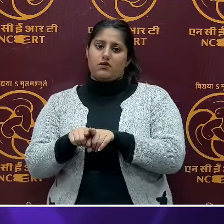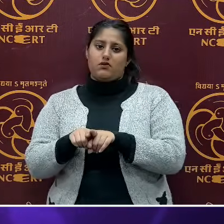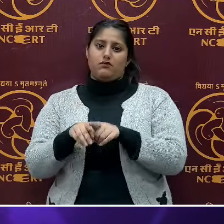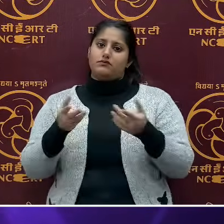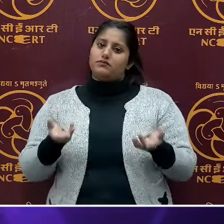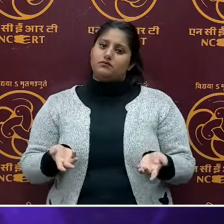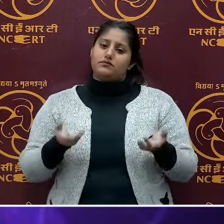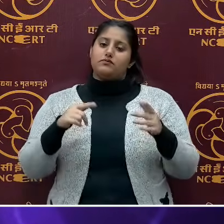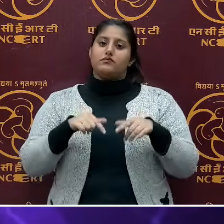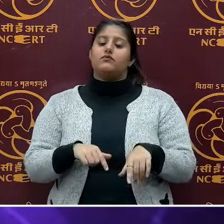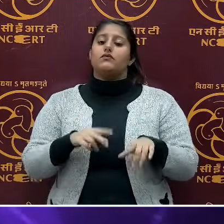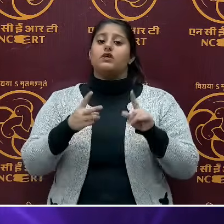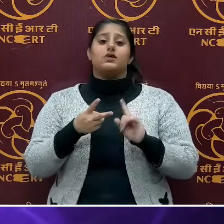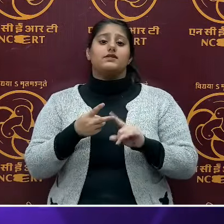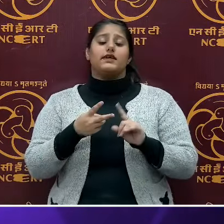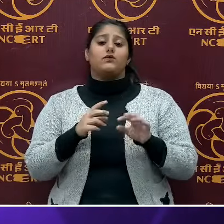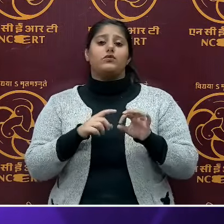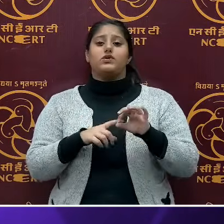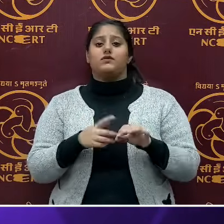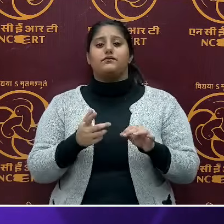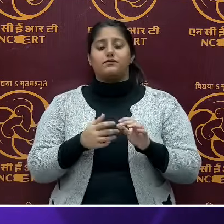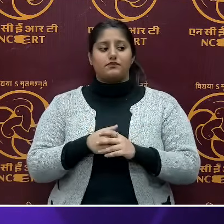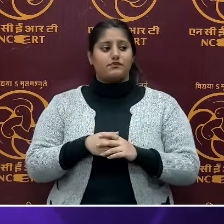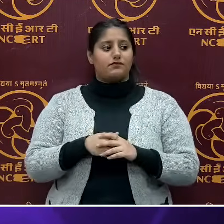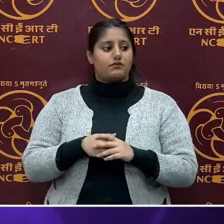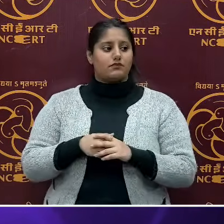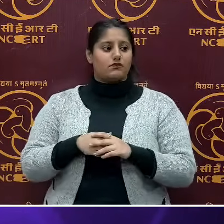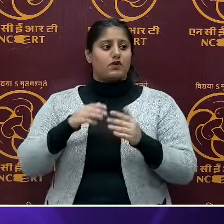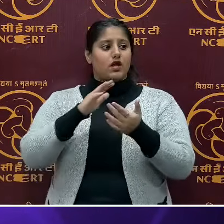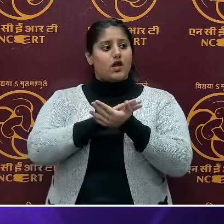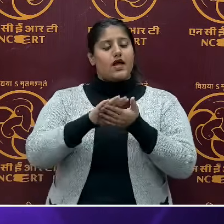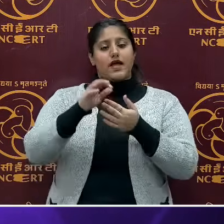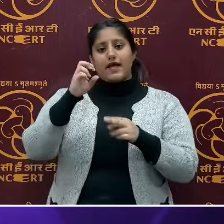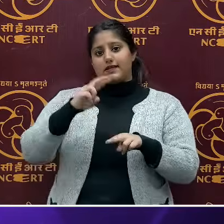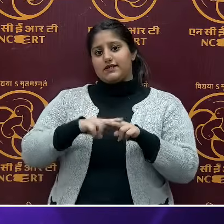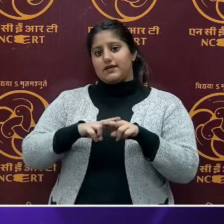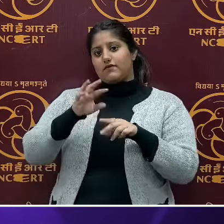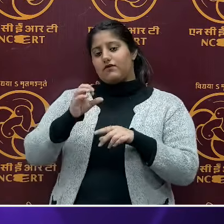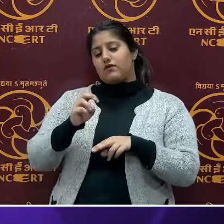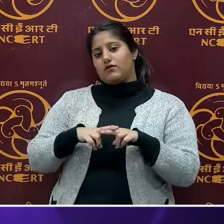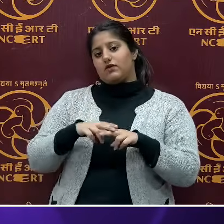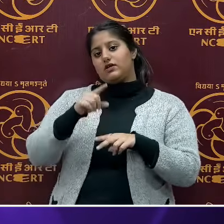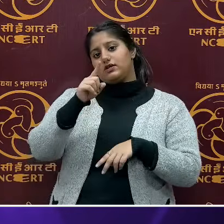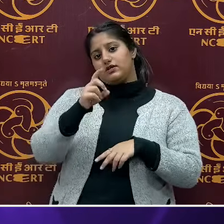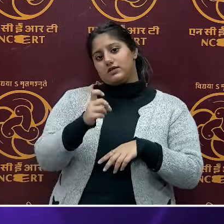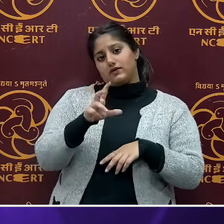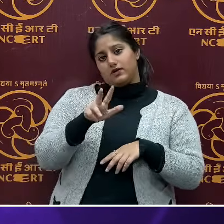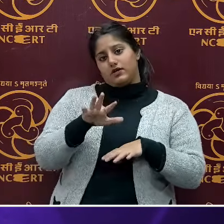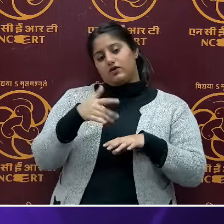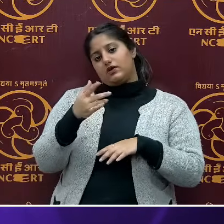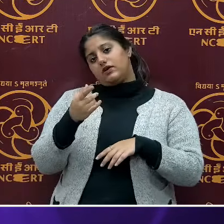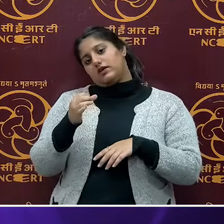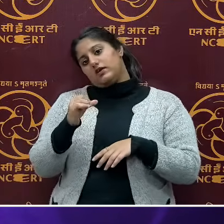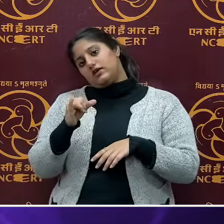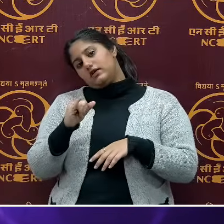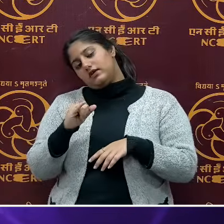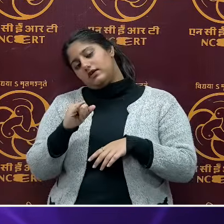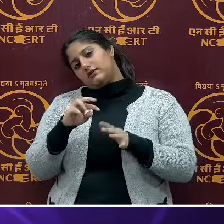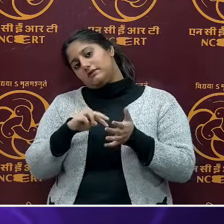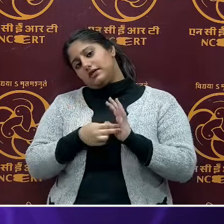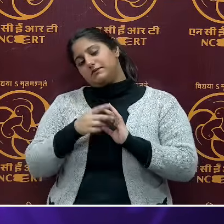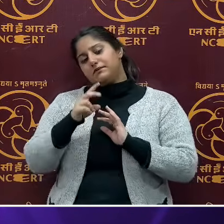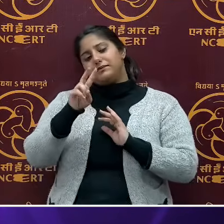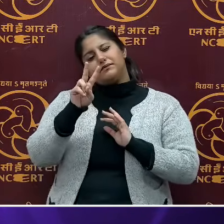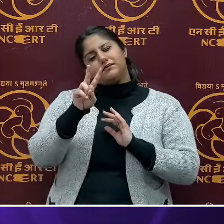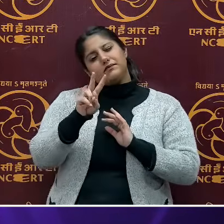है. Now, the second question was, what is the HCF of 72 and 96? We have just calculated that is